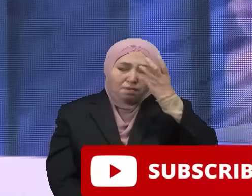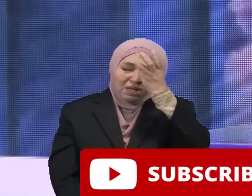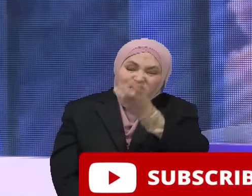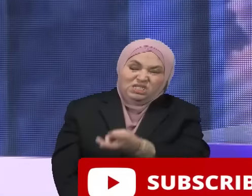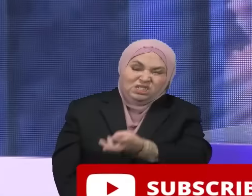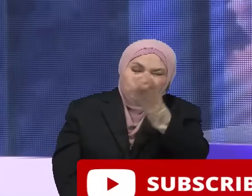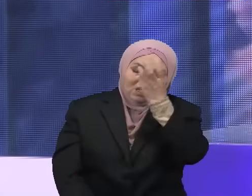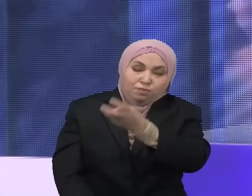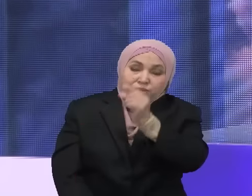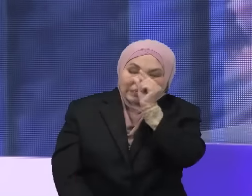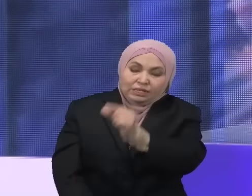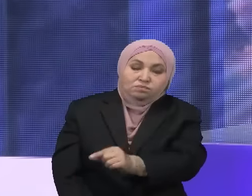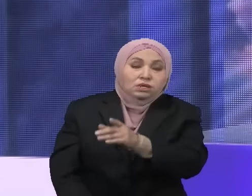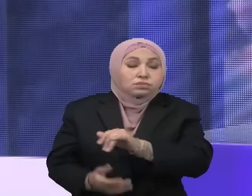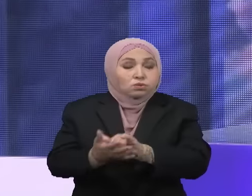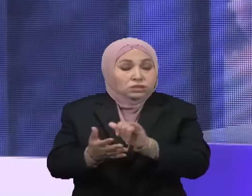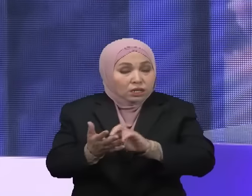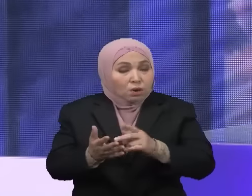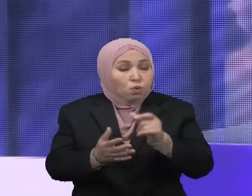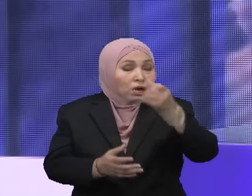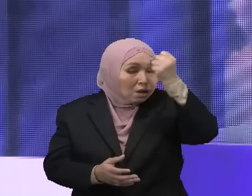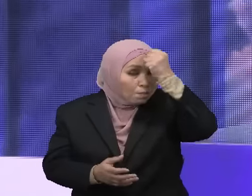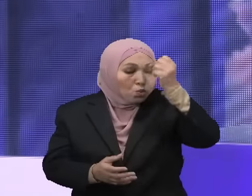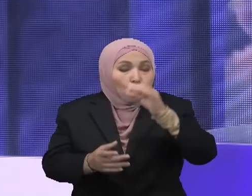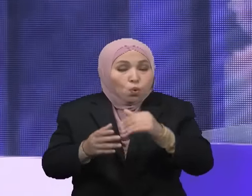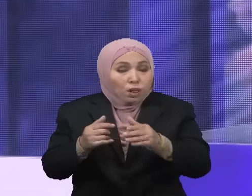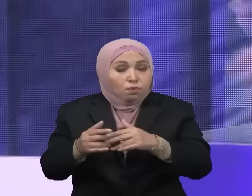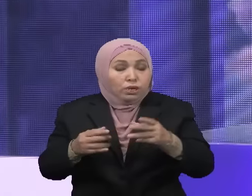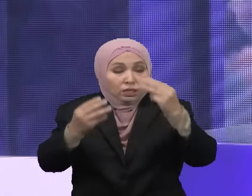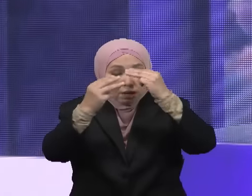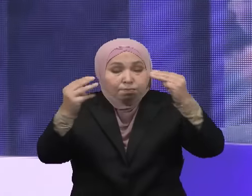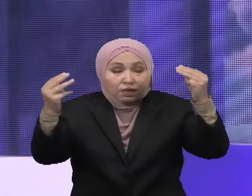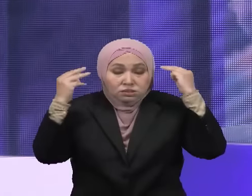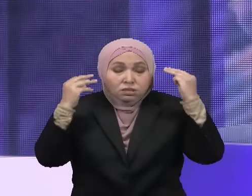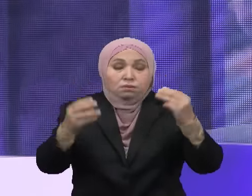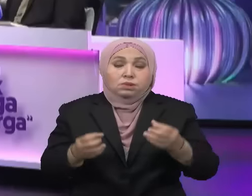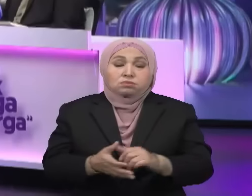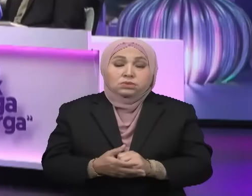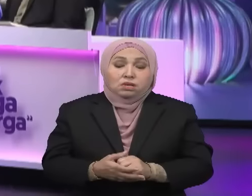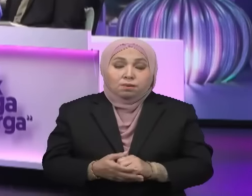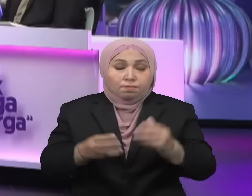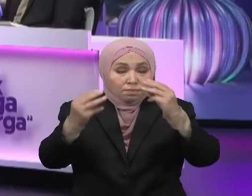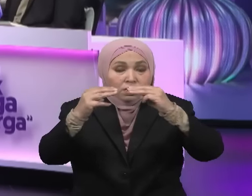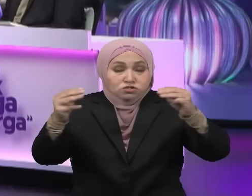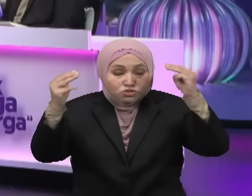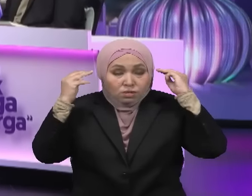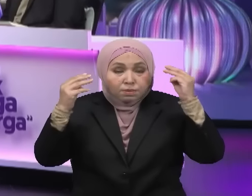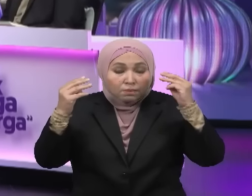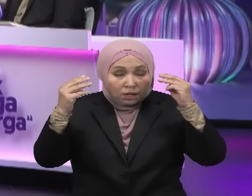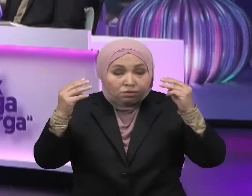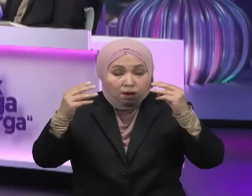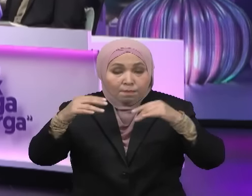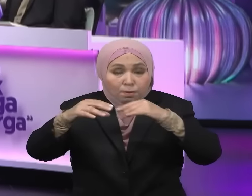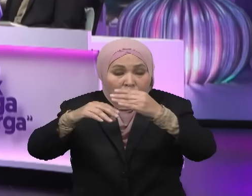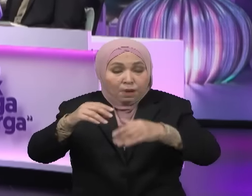Maka itu adalah tanda orang yang jahil walaupun ada master apa istilahnya Ustaz ni, berlengkar-lengkar